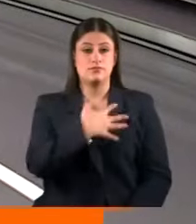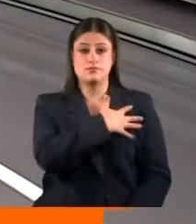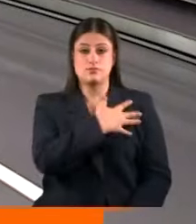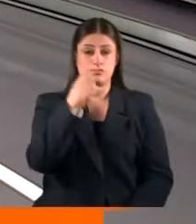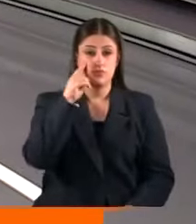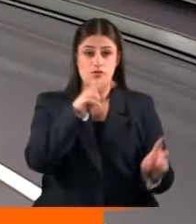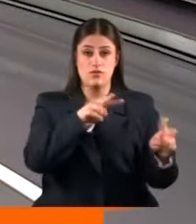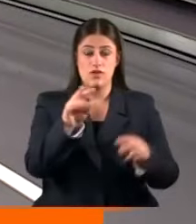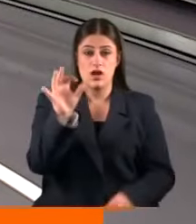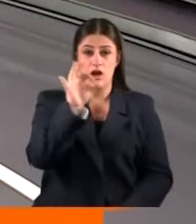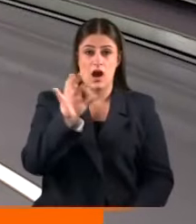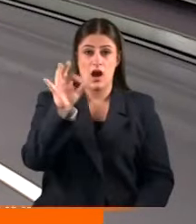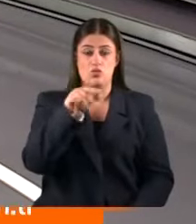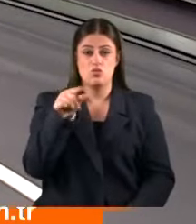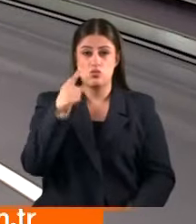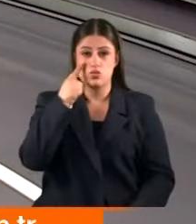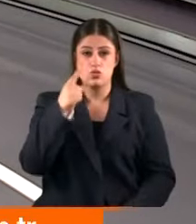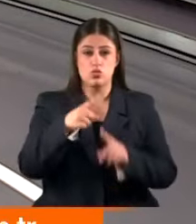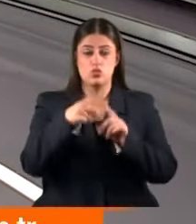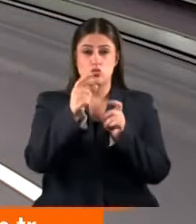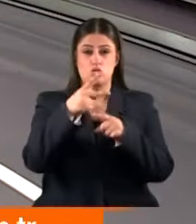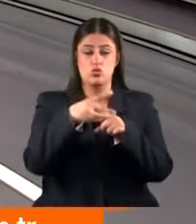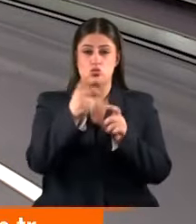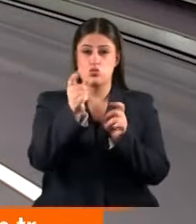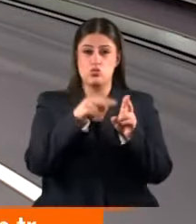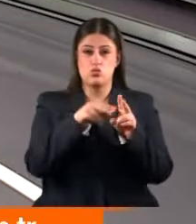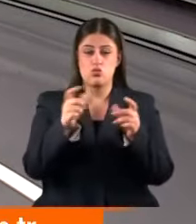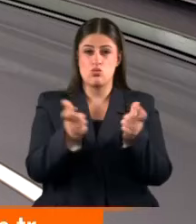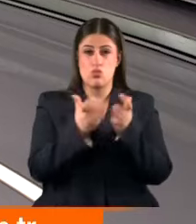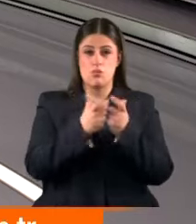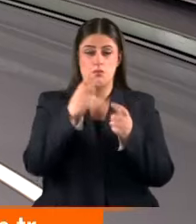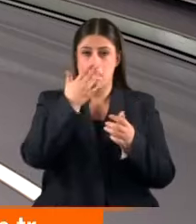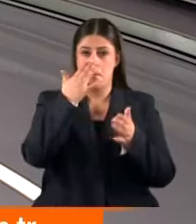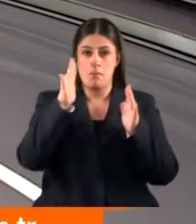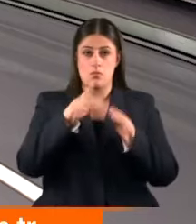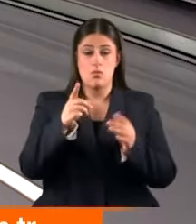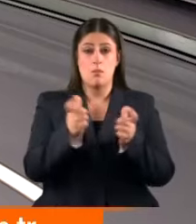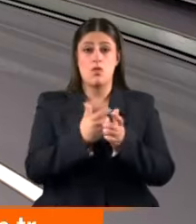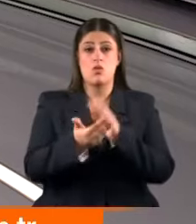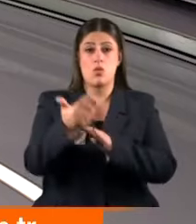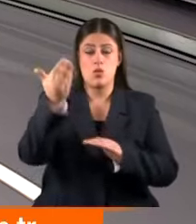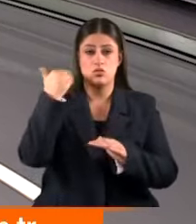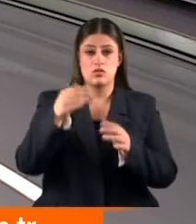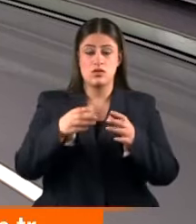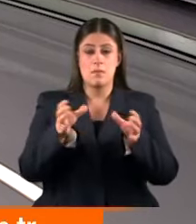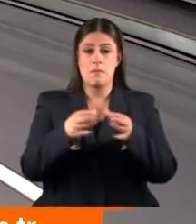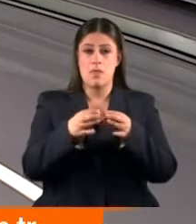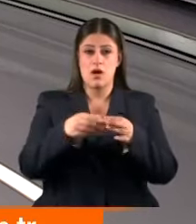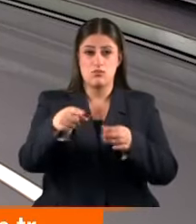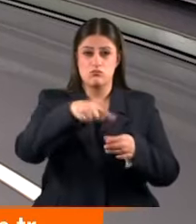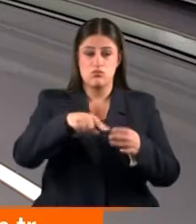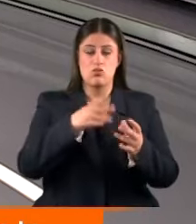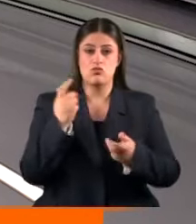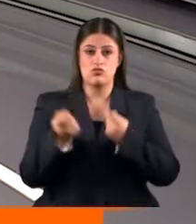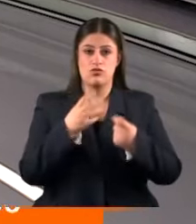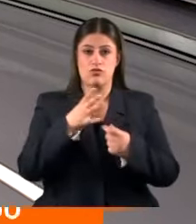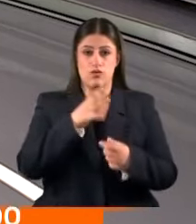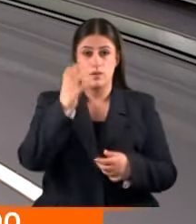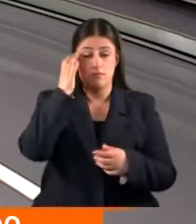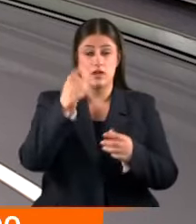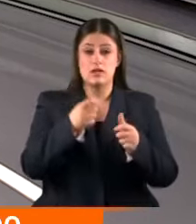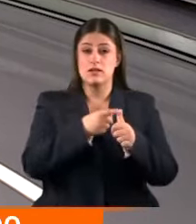CHP'de gözler Eylül ayındaki tüzük kurultayına çevrildi. Kurultay öncesinde ise parti kulislerinde yoğun hareketlilik yaşanıyor. Başrolde